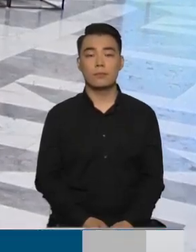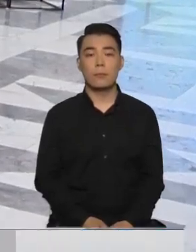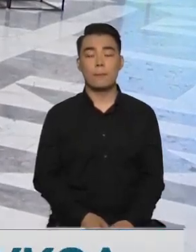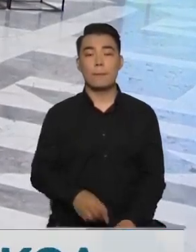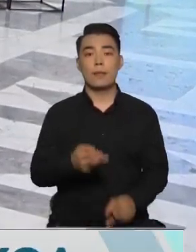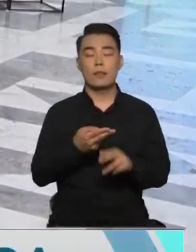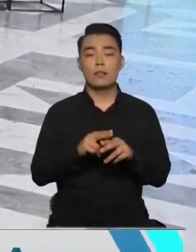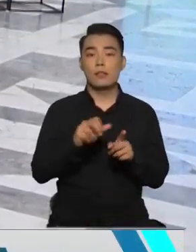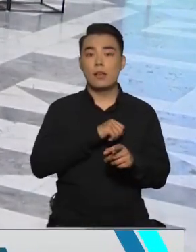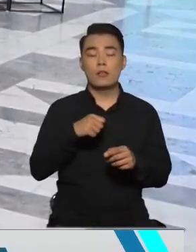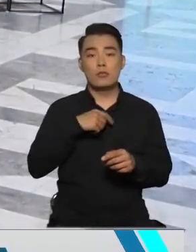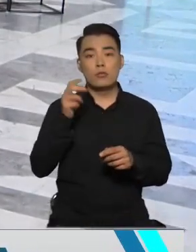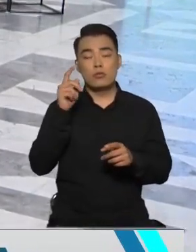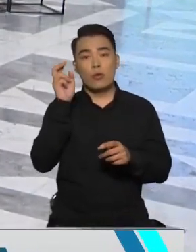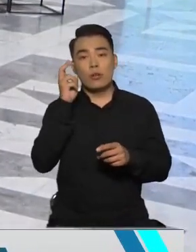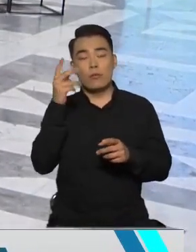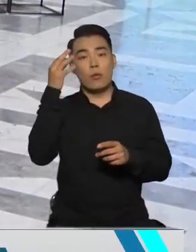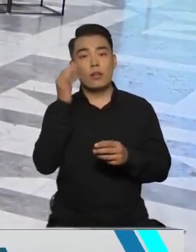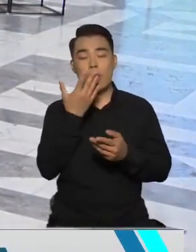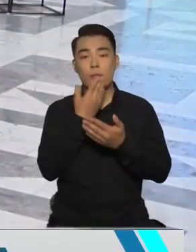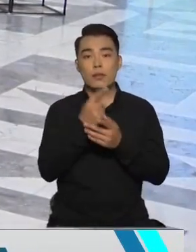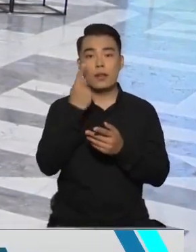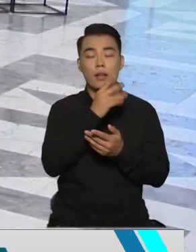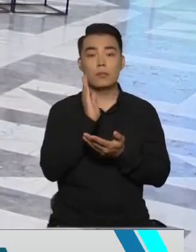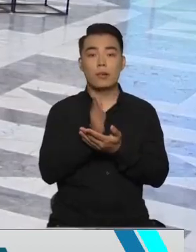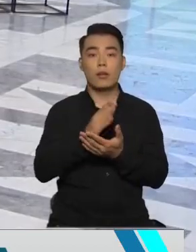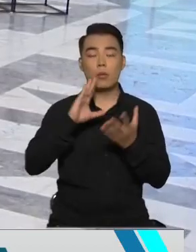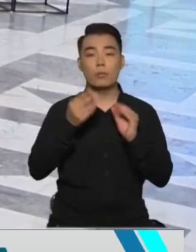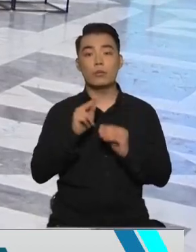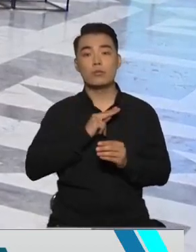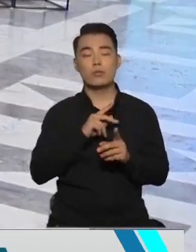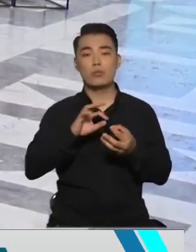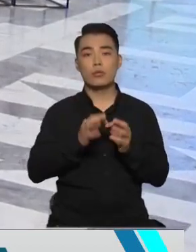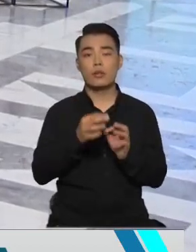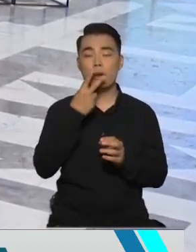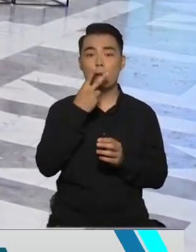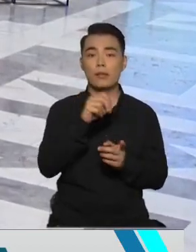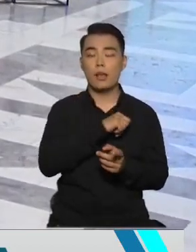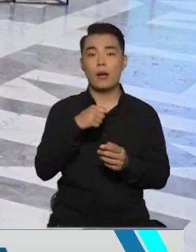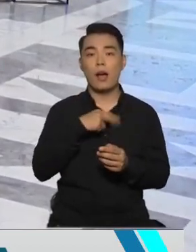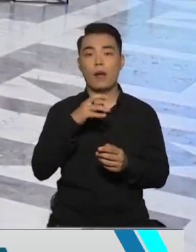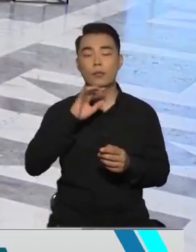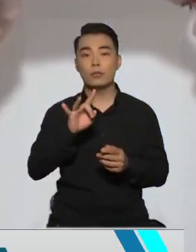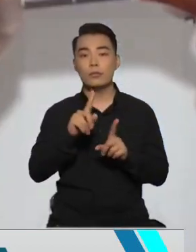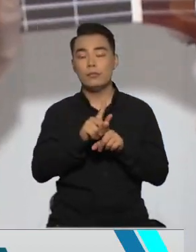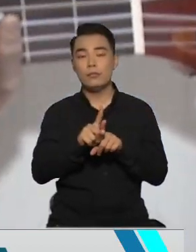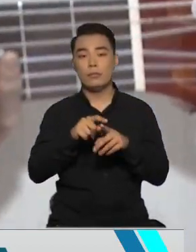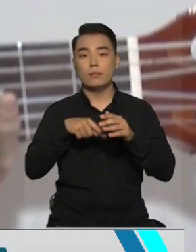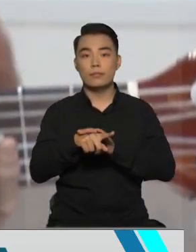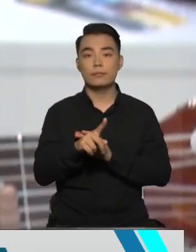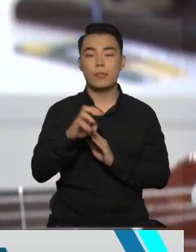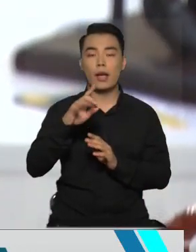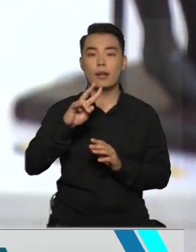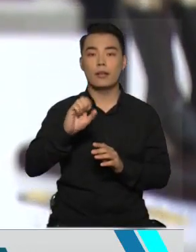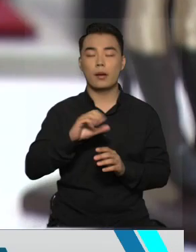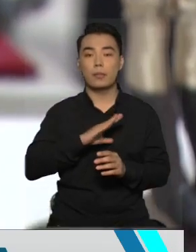Кожаная куртка, черные волосы, пронзительный взгляд. Поклонникам Виктора Цоя трудно не заметить эту работу. Ее автор Марина Асими, однажды попав